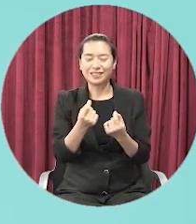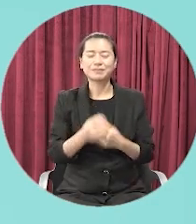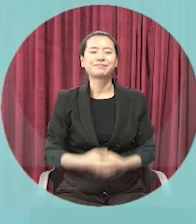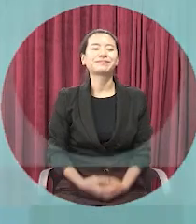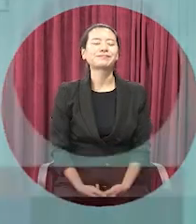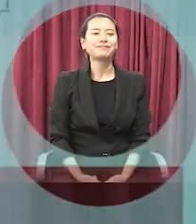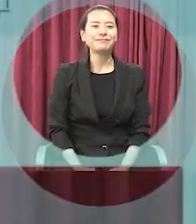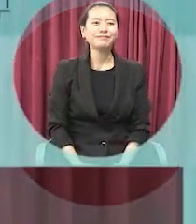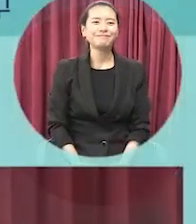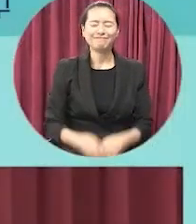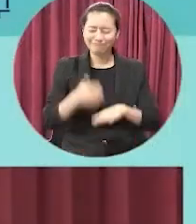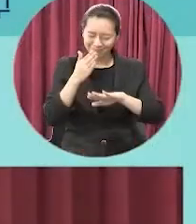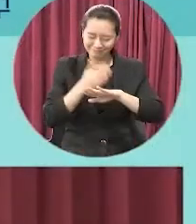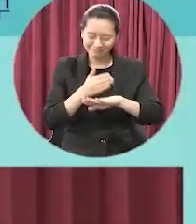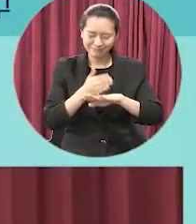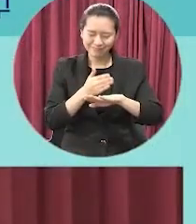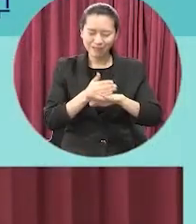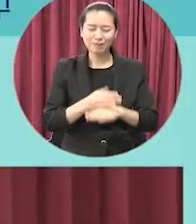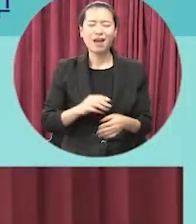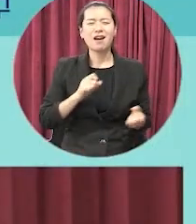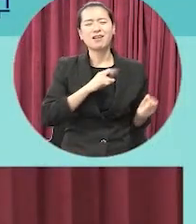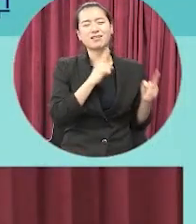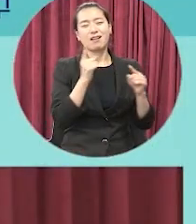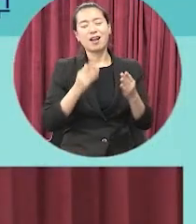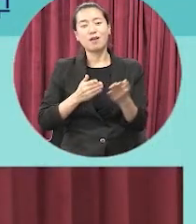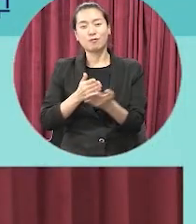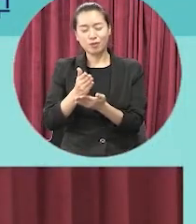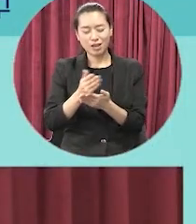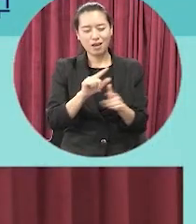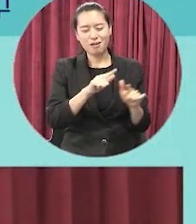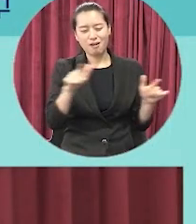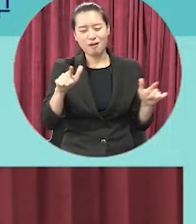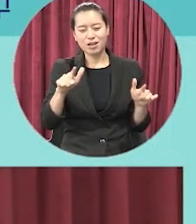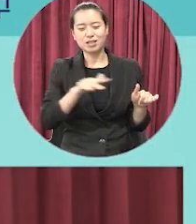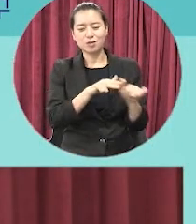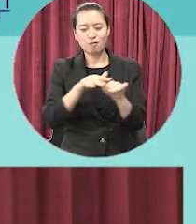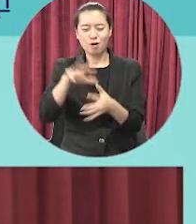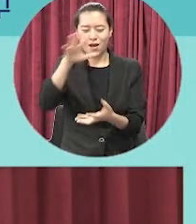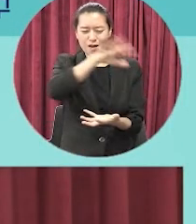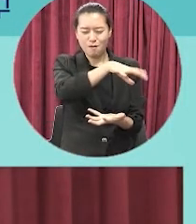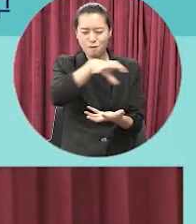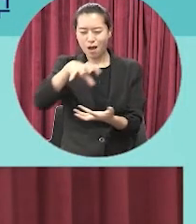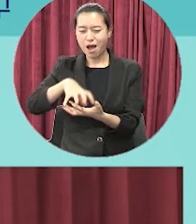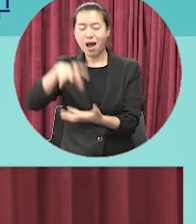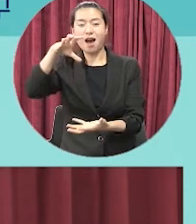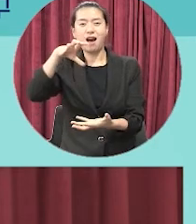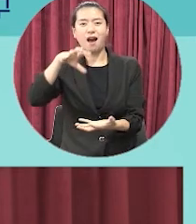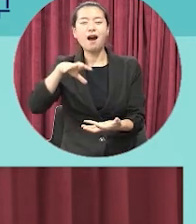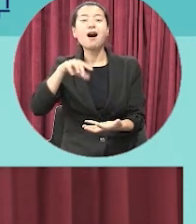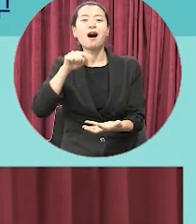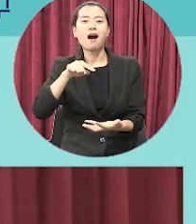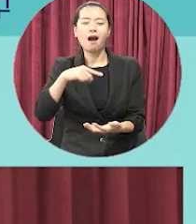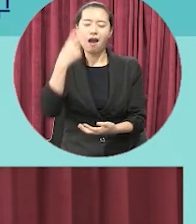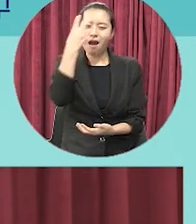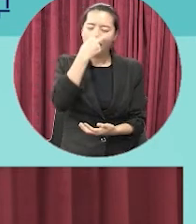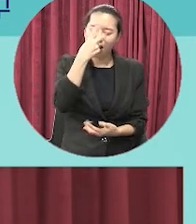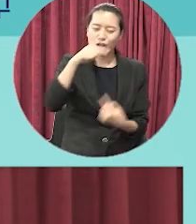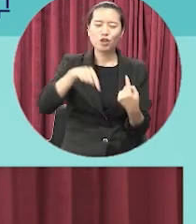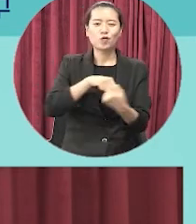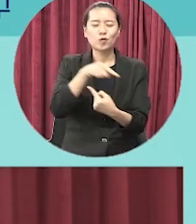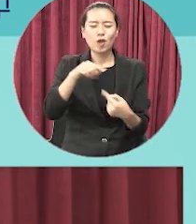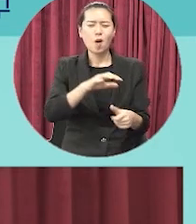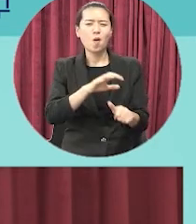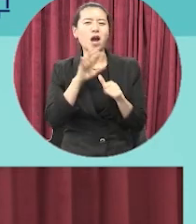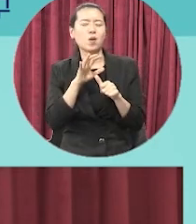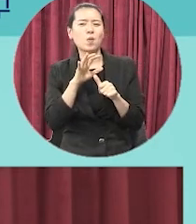감사합니다 가짜 제알 분야에서는 아직 빅데이터가 대타 데이터들을 관리하고 운용하고 그런 활용하는